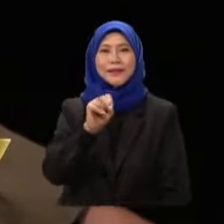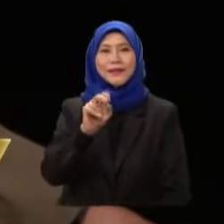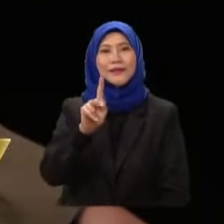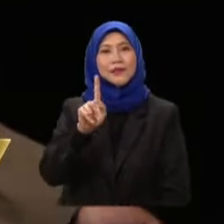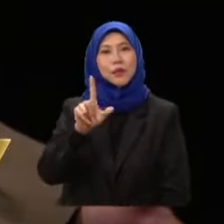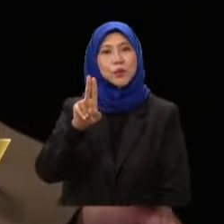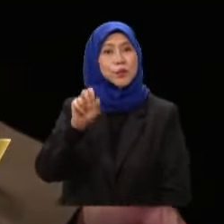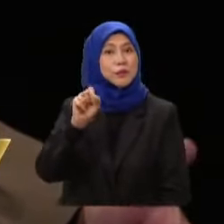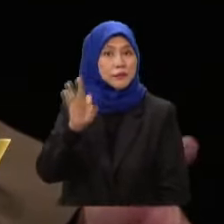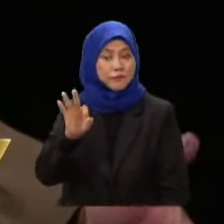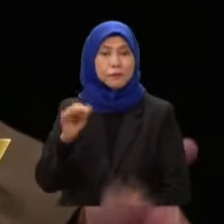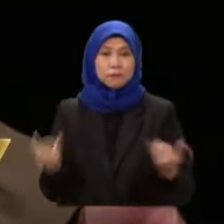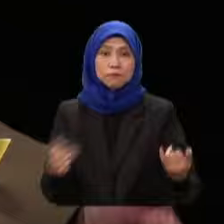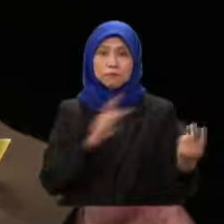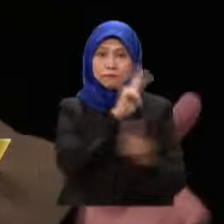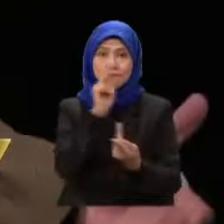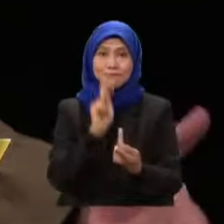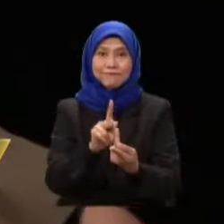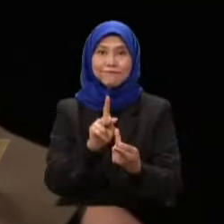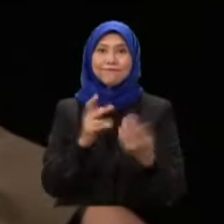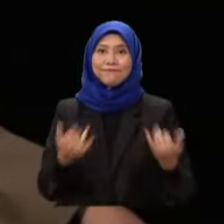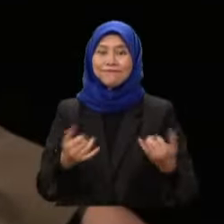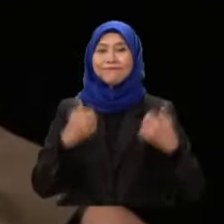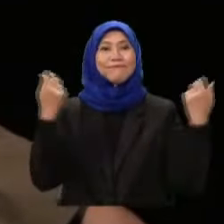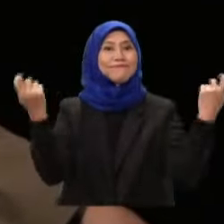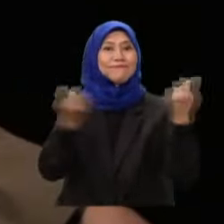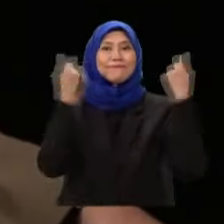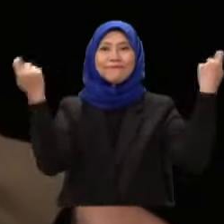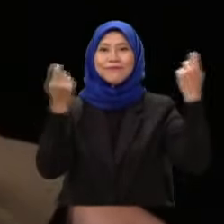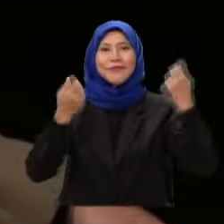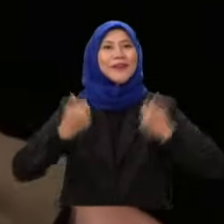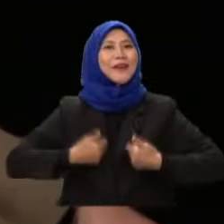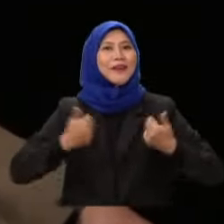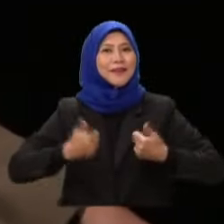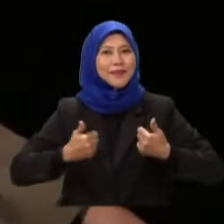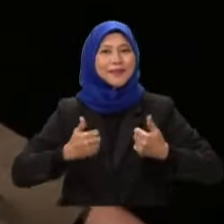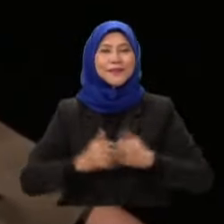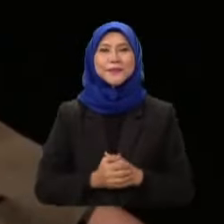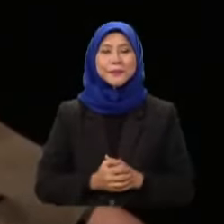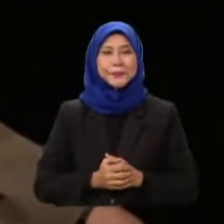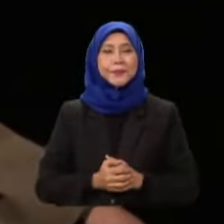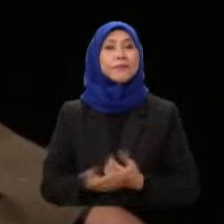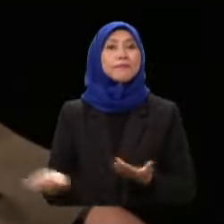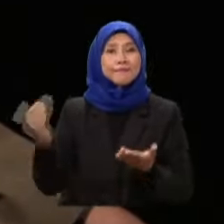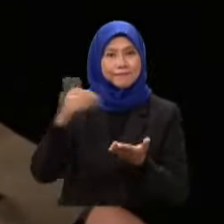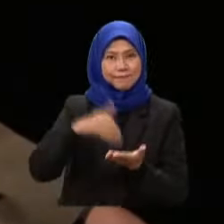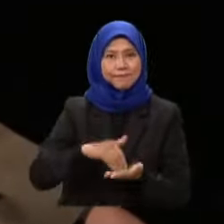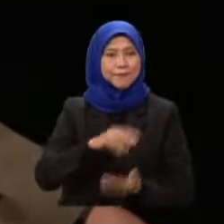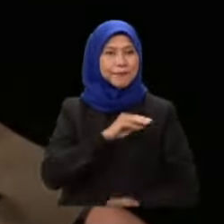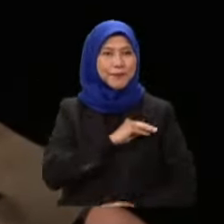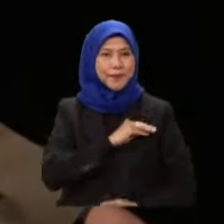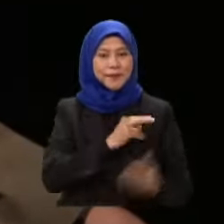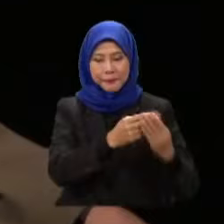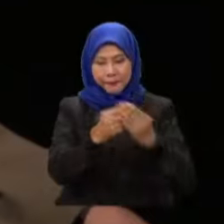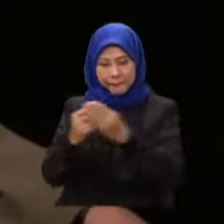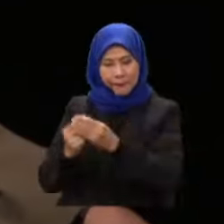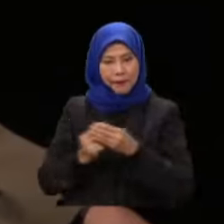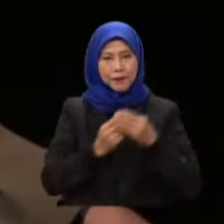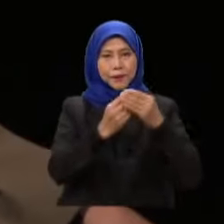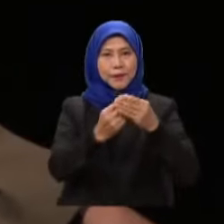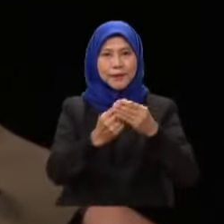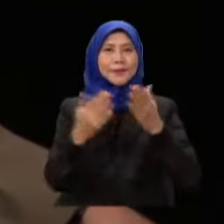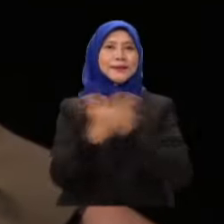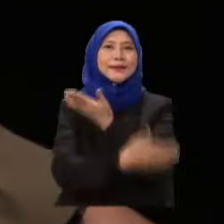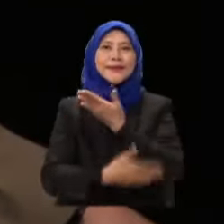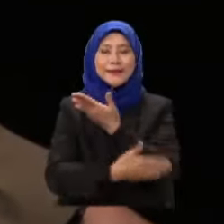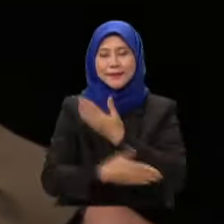mungkin sesuai dengan suasana kita masih menyambut musim perayaan bersempena divisi ini kami bawakan sekali lagi menteri perpaduan negara yang bermata